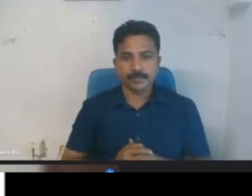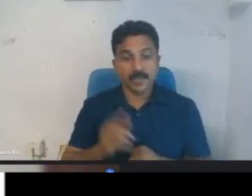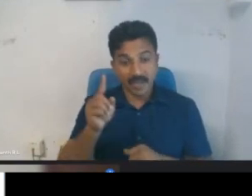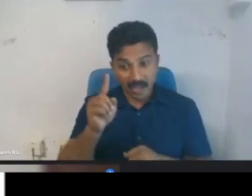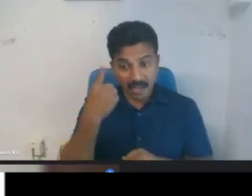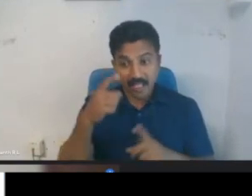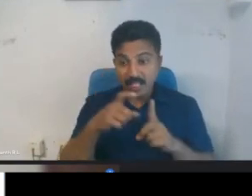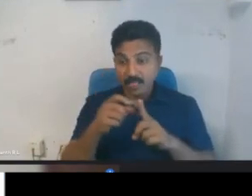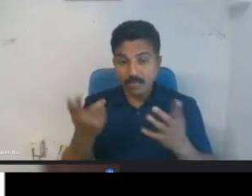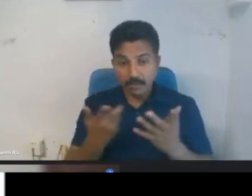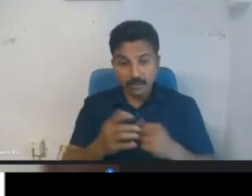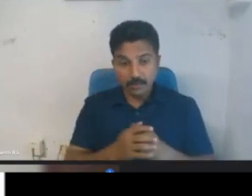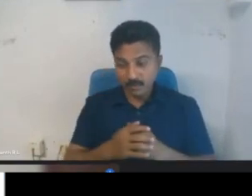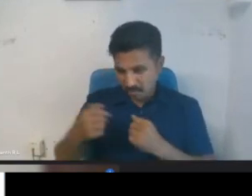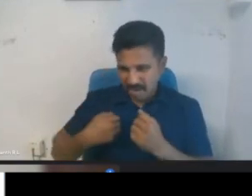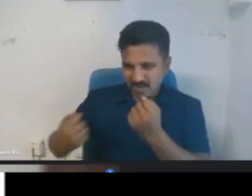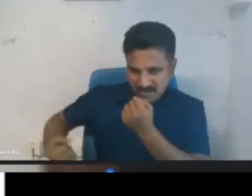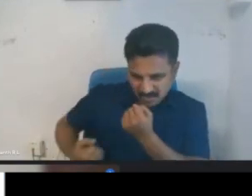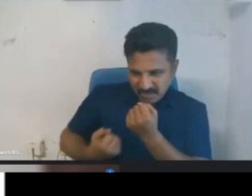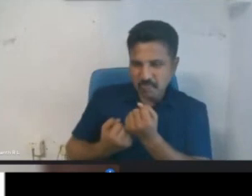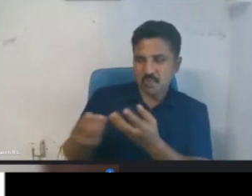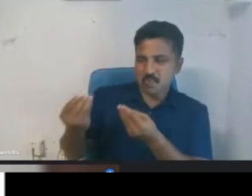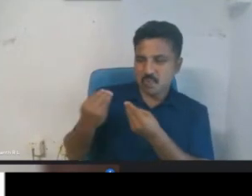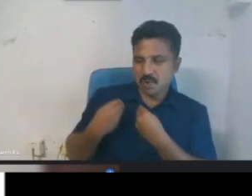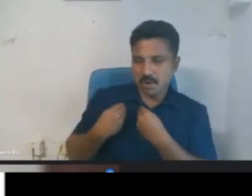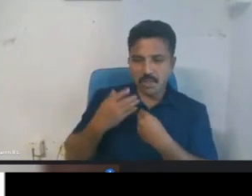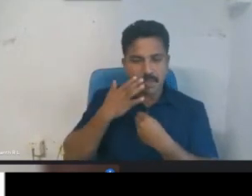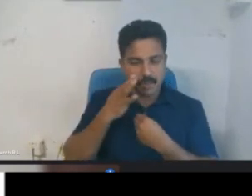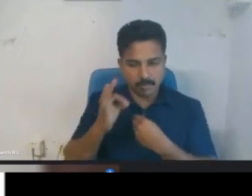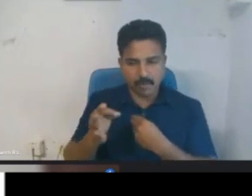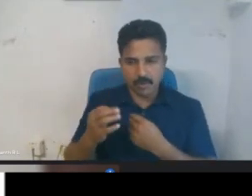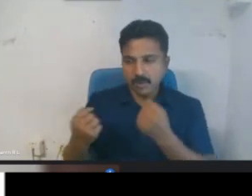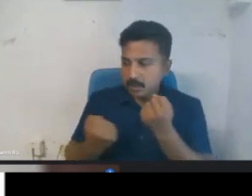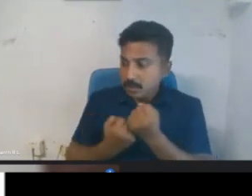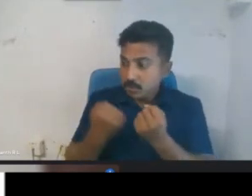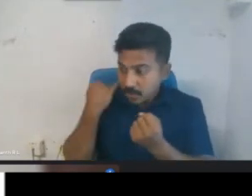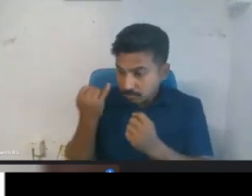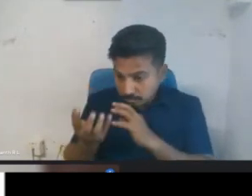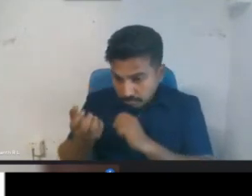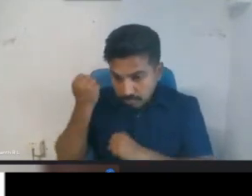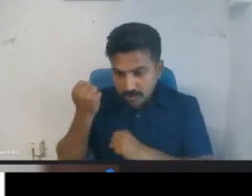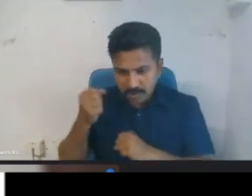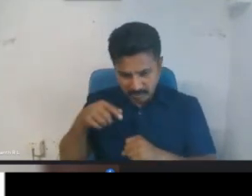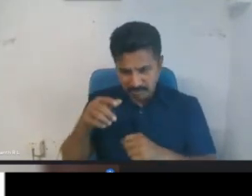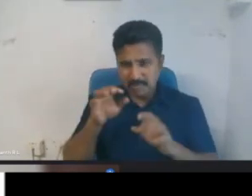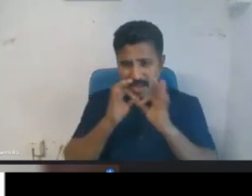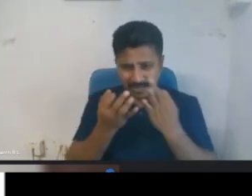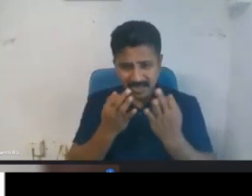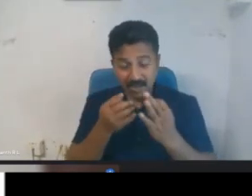നമ്മൾ ആദ്യം ചെയ്യേണ്ട ഒരു കാര്യം ഒരു പിന്തുണാ സംവിധാനം കണ്ടെത്തുക എന്നുള്ളതായിരിക്കും. പലപ്പോഴും ഈ ഇന്ന് ഈ സെഷനിൽ എത്തിയിട്ടുള്ള എല്ലാ